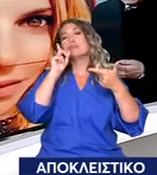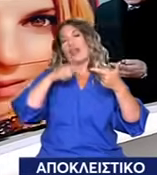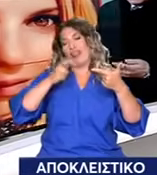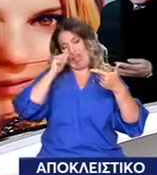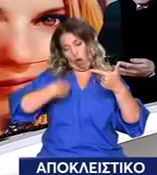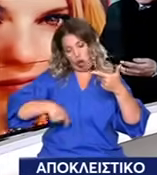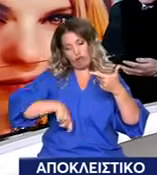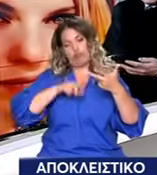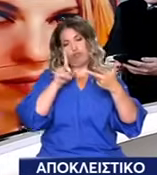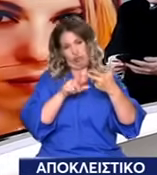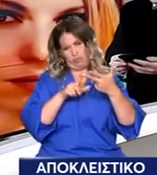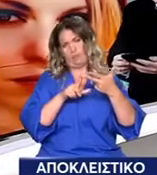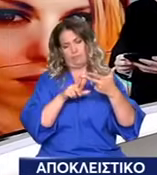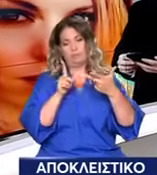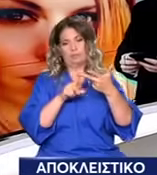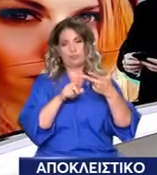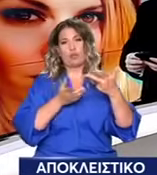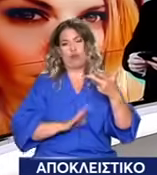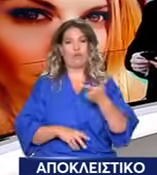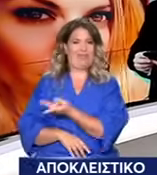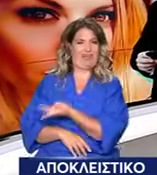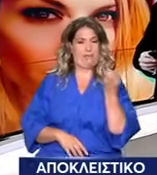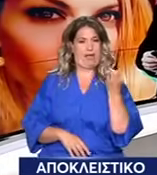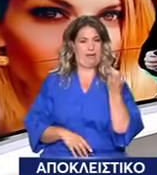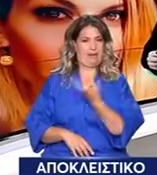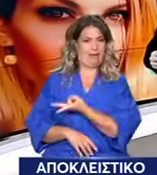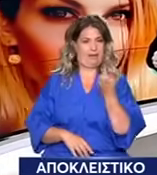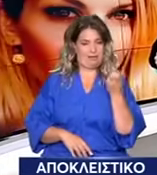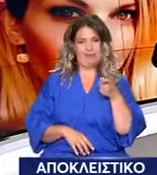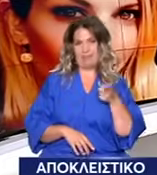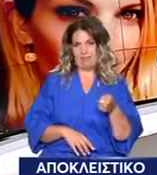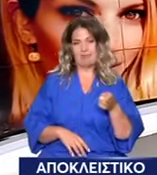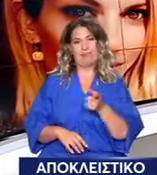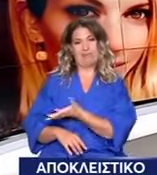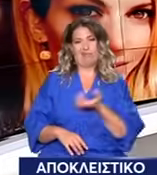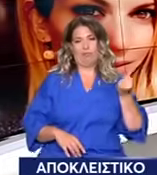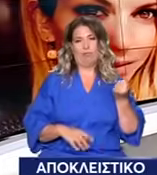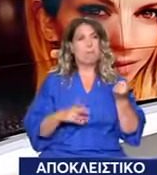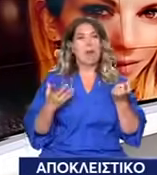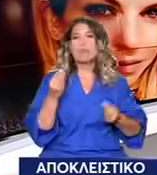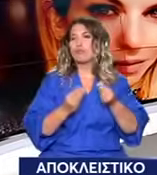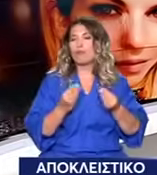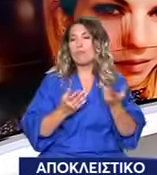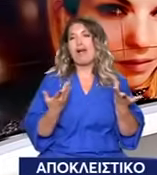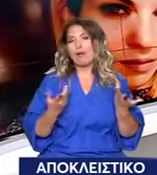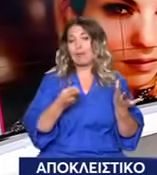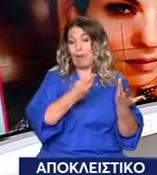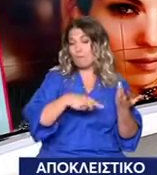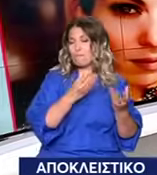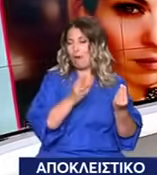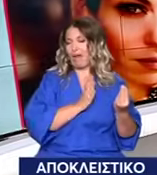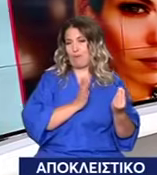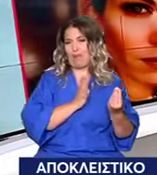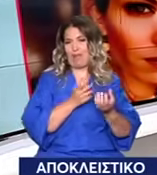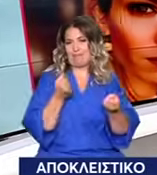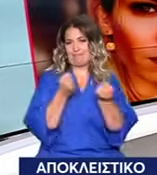η βασική συνεργάτης του κυρίου Λύτρα ήταν η σύζυγός του, ούτως ώστε υπήρχε ένα άλλο καθεστώς εκεί πέρα. Ενδεχομένως να είχαν δημιουργηθεί και